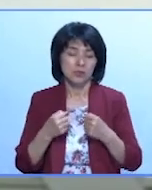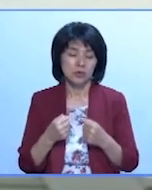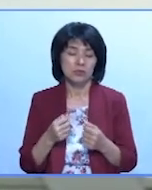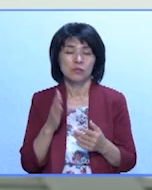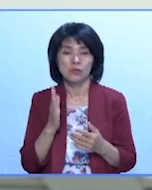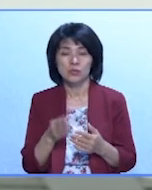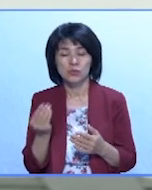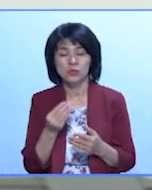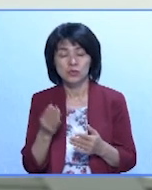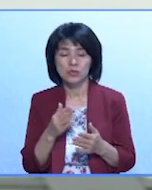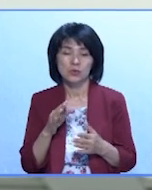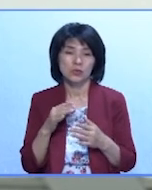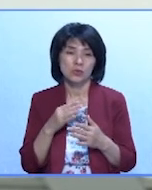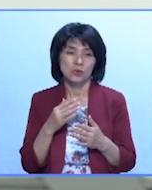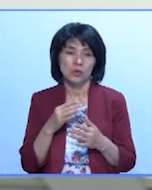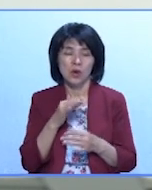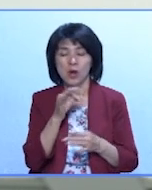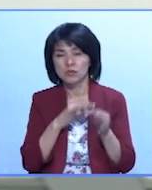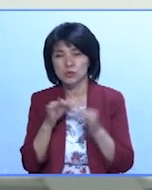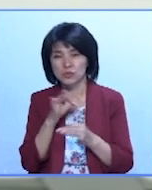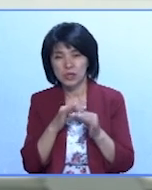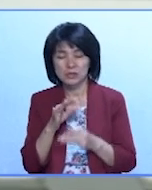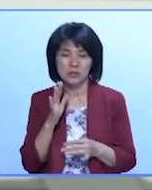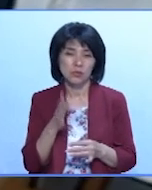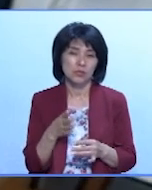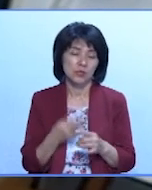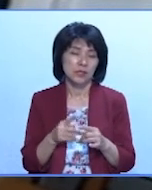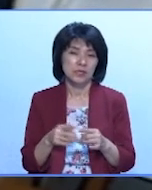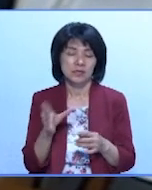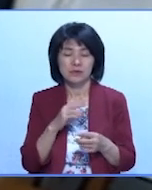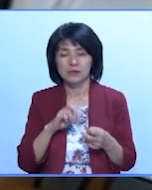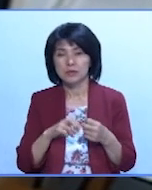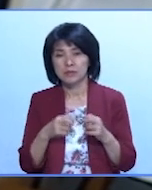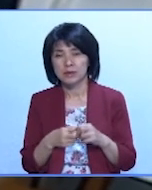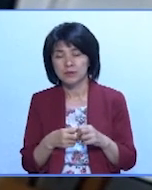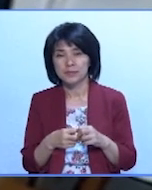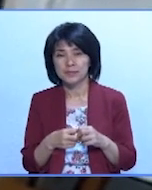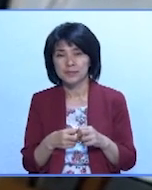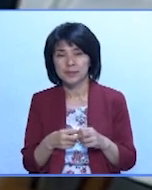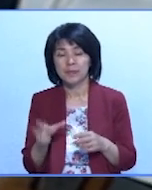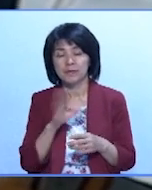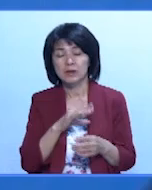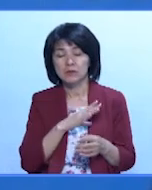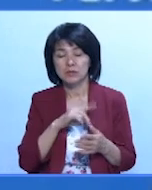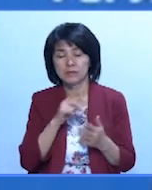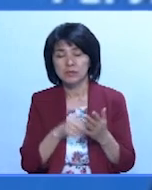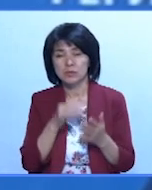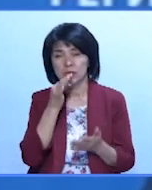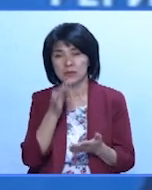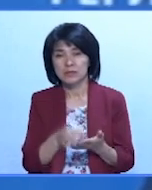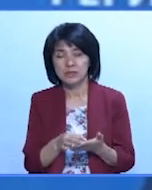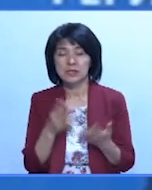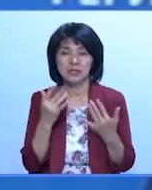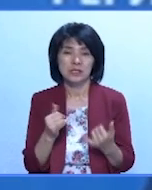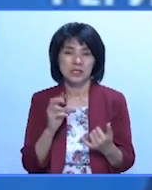мәселелер көтерілді. Аймақ басшысы әлеуметтік желілермен тікелей эфир барысында өңір тұрғындардан келіп түскен сауалдарға жауап берді. Жиын соңында Әбілқайыр Сқақов